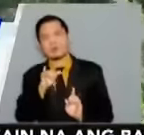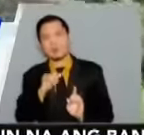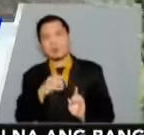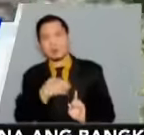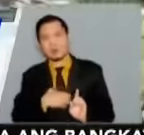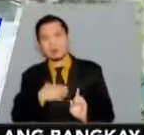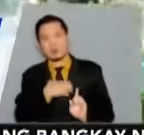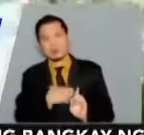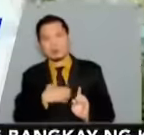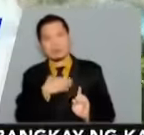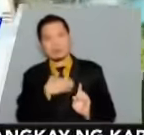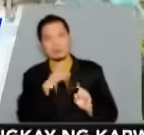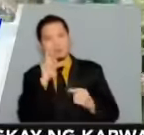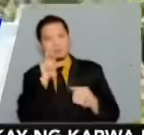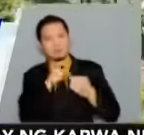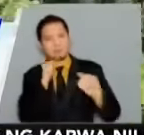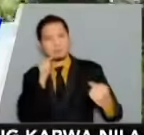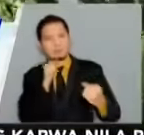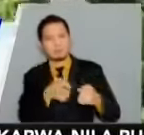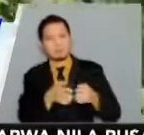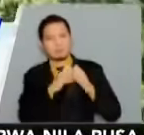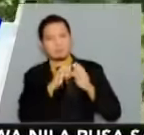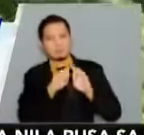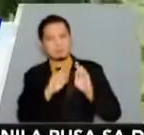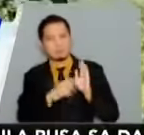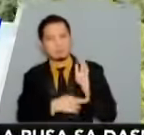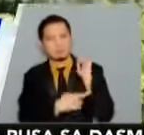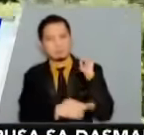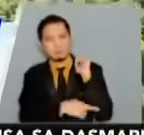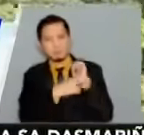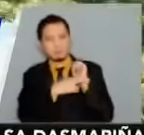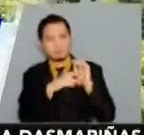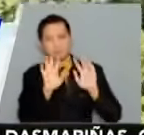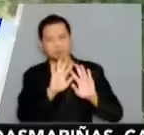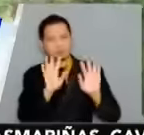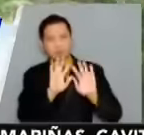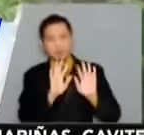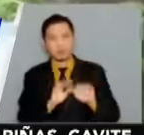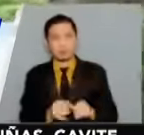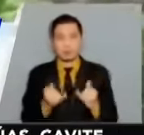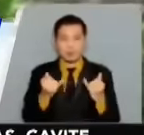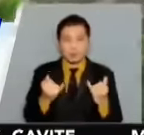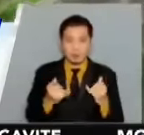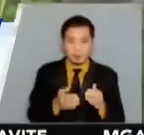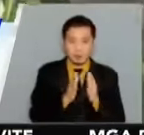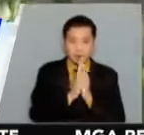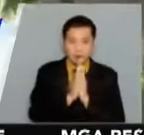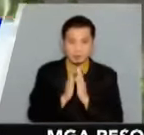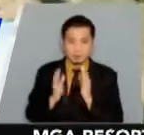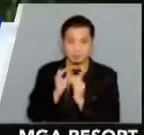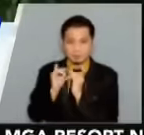resort. Sinusubukan pa ng GMA Integrated News na makuha ang panig ng DENR.